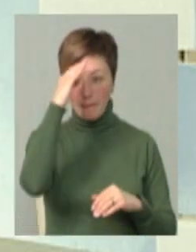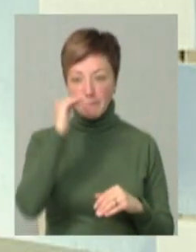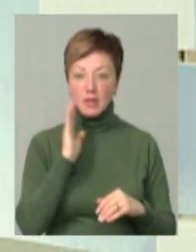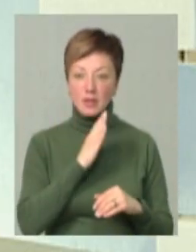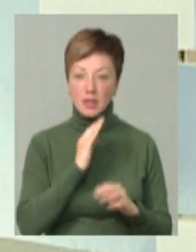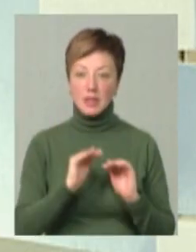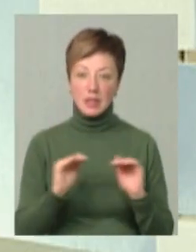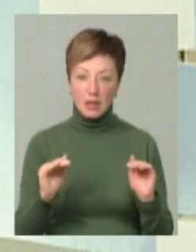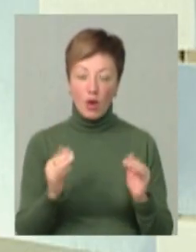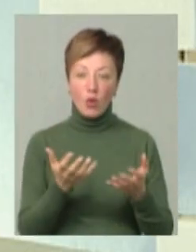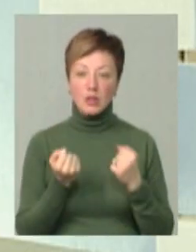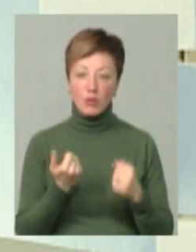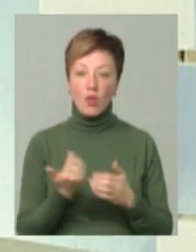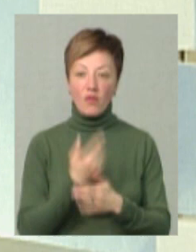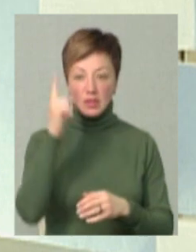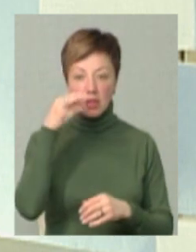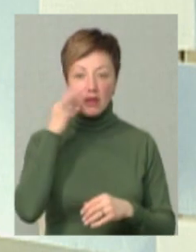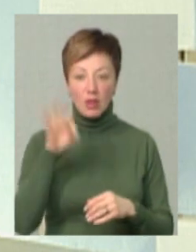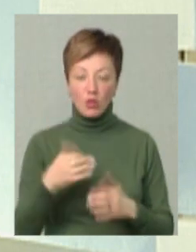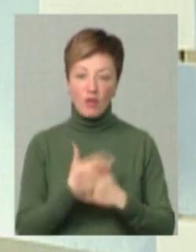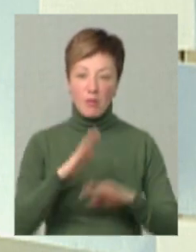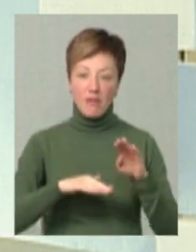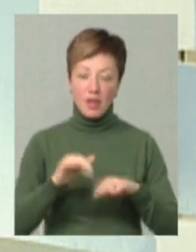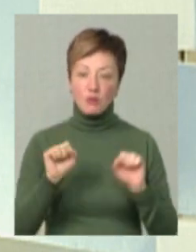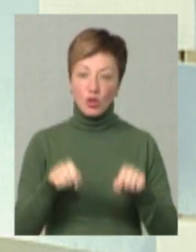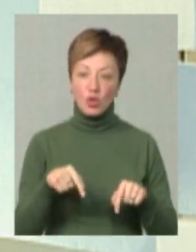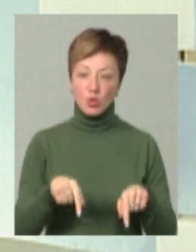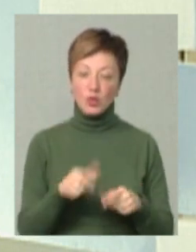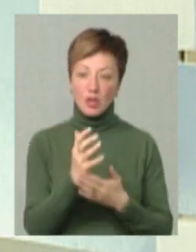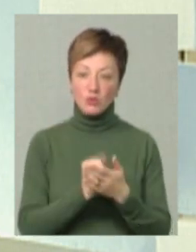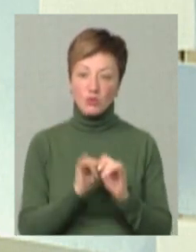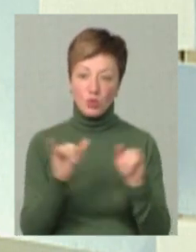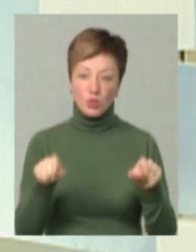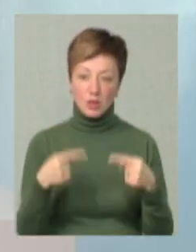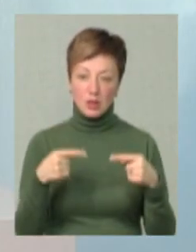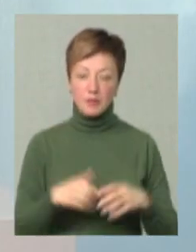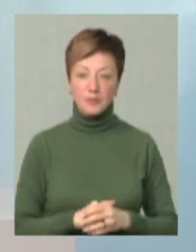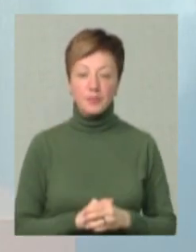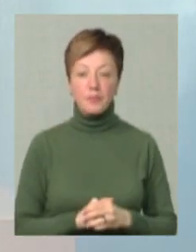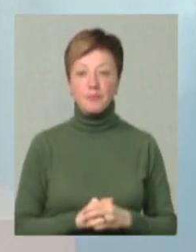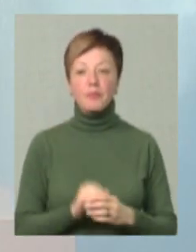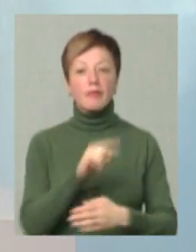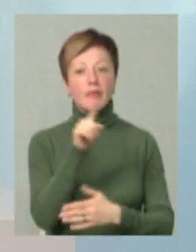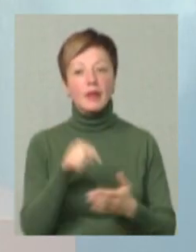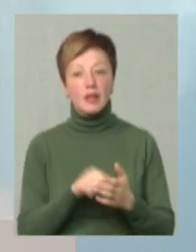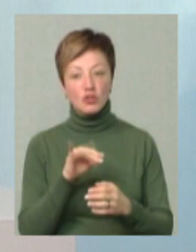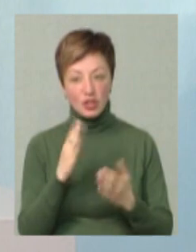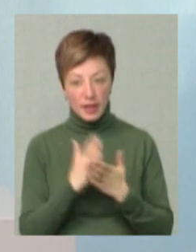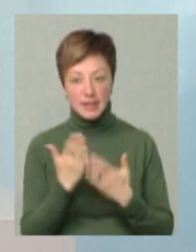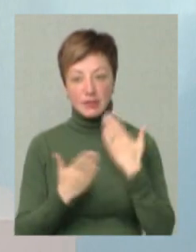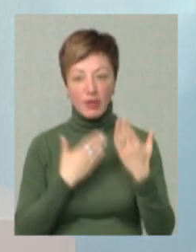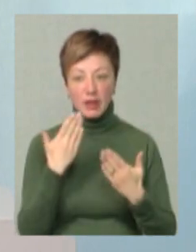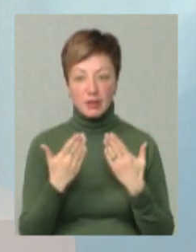батьки, діти отримали нові знання і навички, нові професії і могли тут ресурсно зростати. Чи є уже